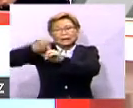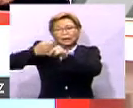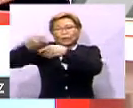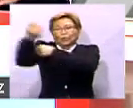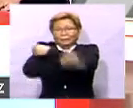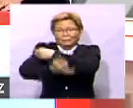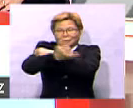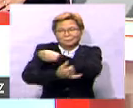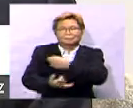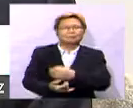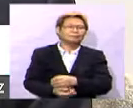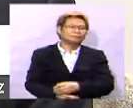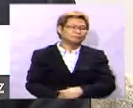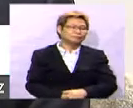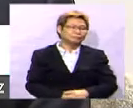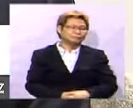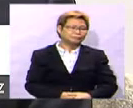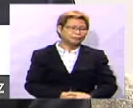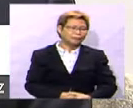negara.